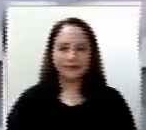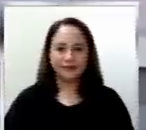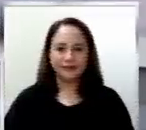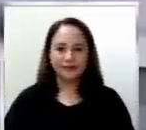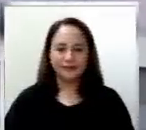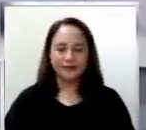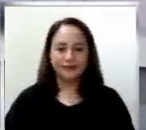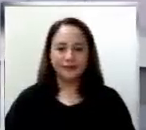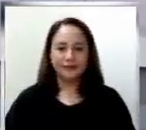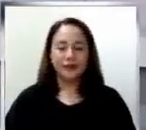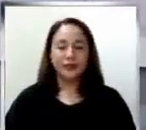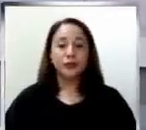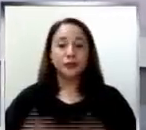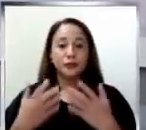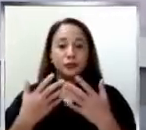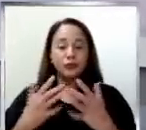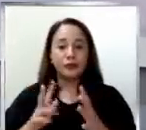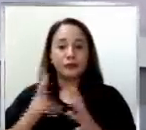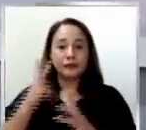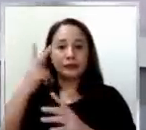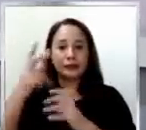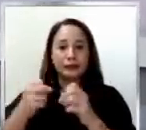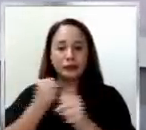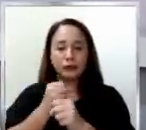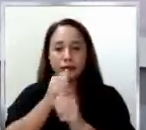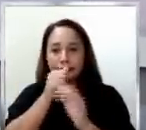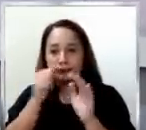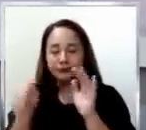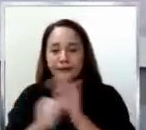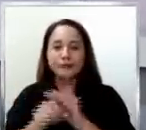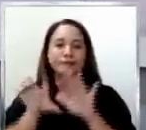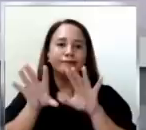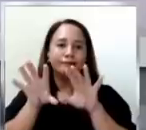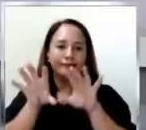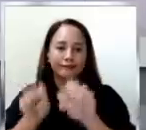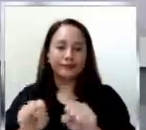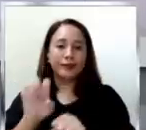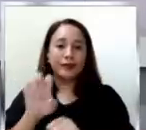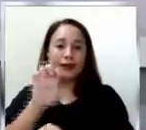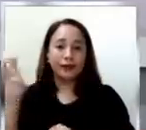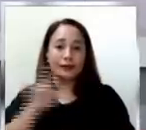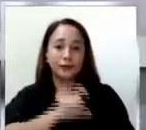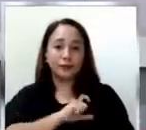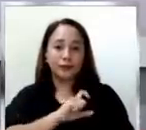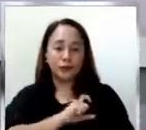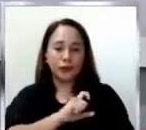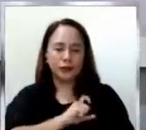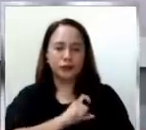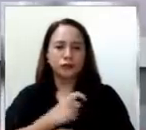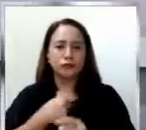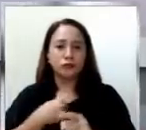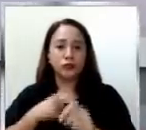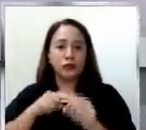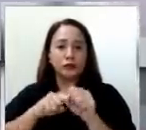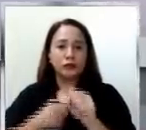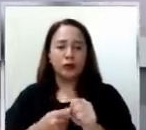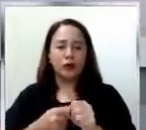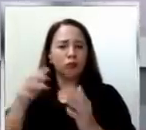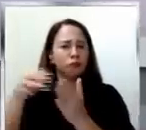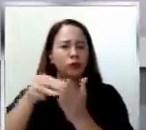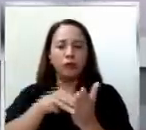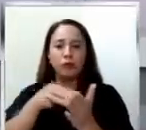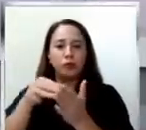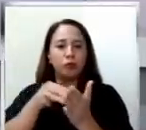Matapos ang tatlong taong pagtatago, nahuli na ang dating pulis at umano'y utak ng milyong-milyong pisong